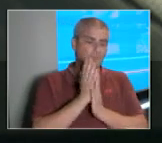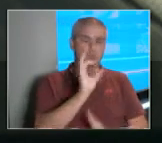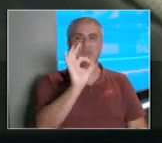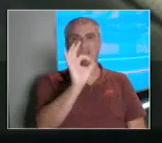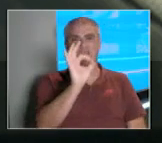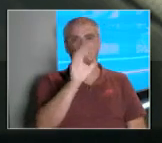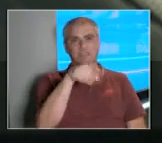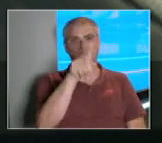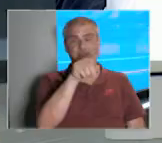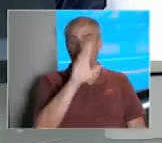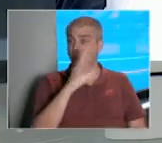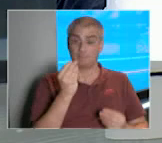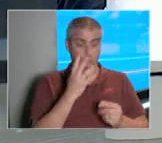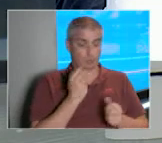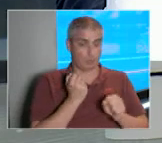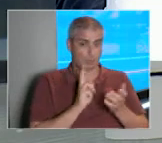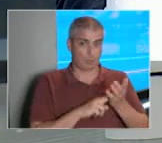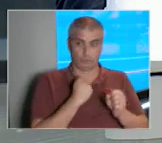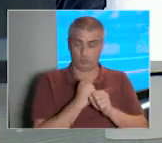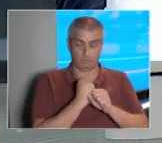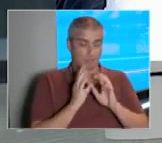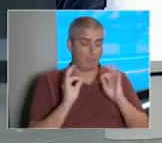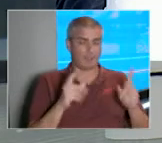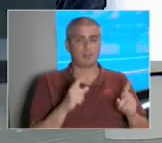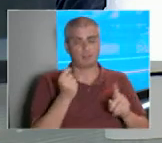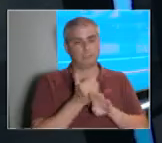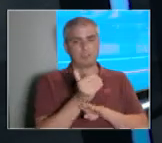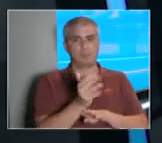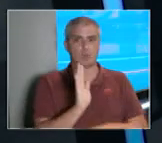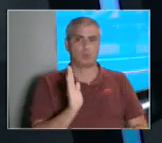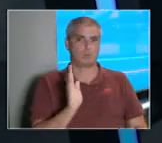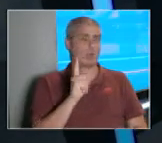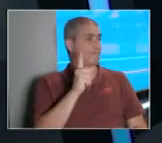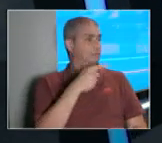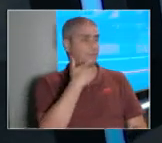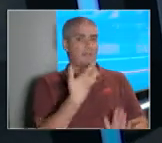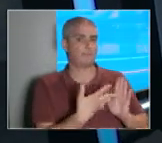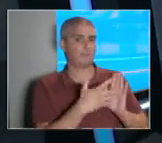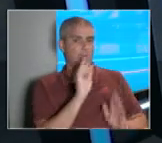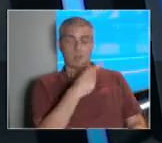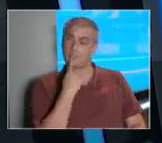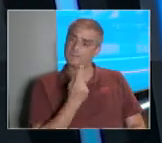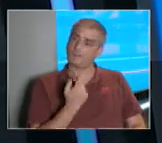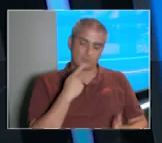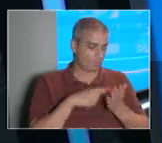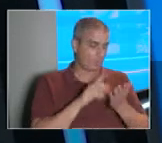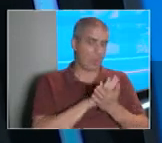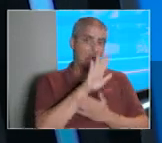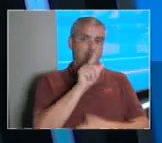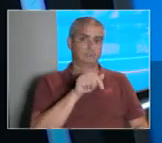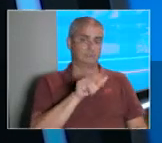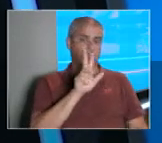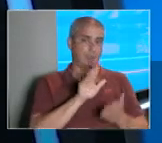אפס. הצעדים הנכונים שהוא נקט מיד בהתחלה, קצת באיחור. אבל אז מתחתם עליו ביקורת. אתה אמרת, נגיד, ב-15